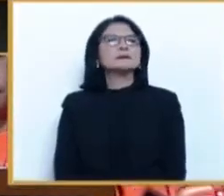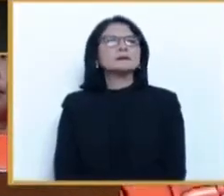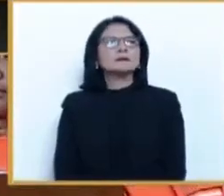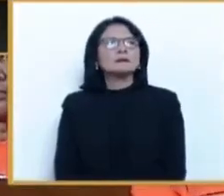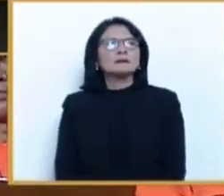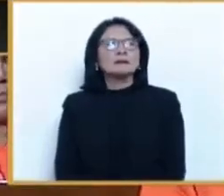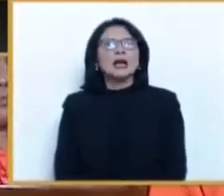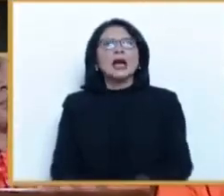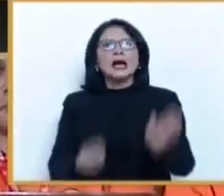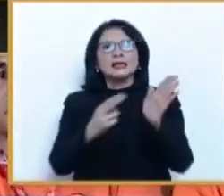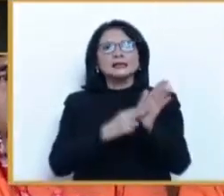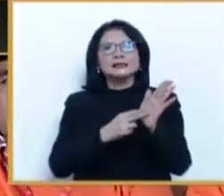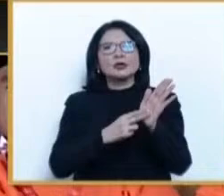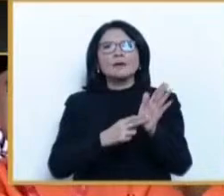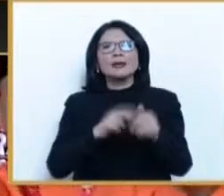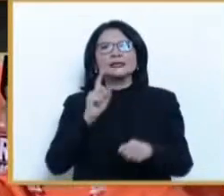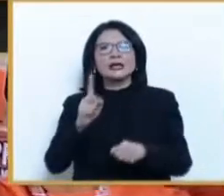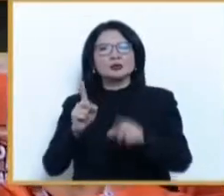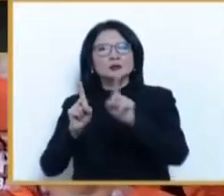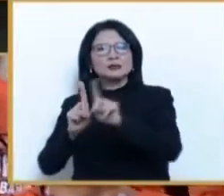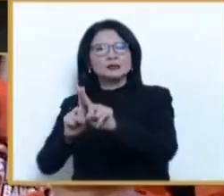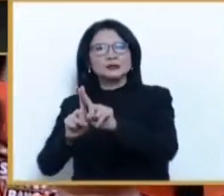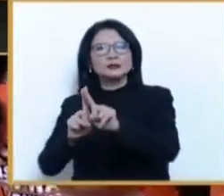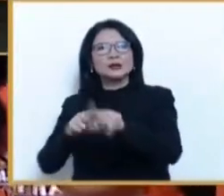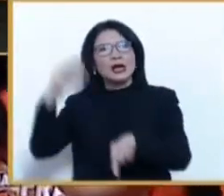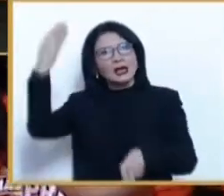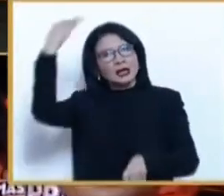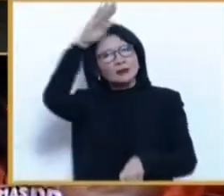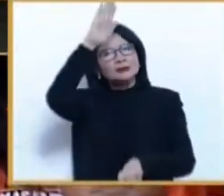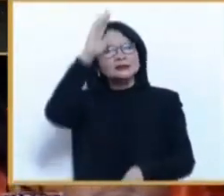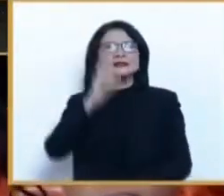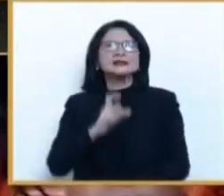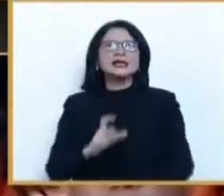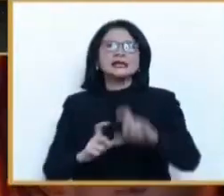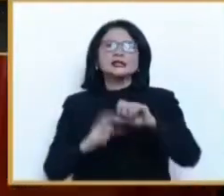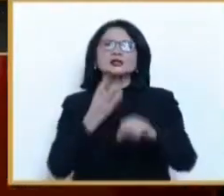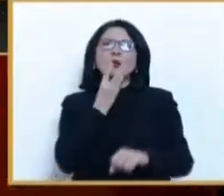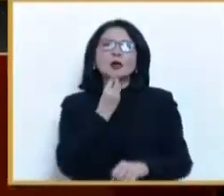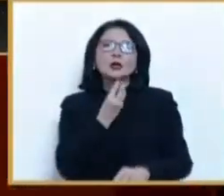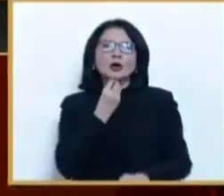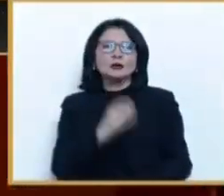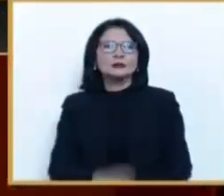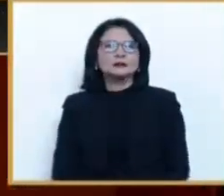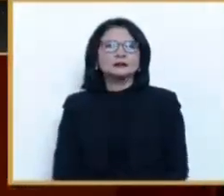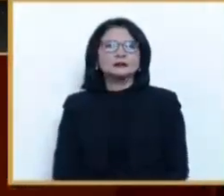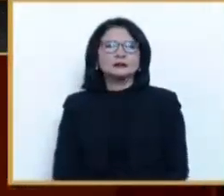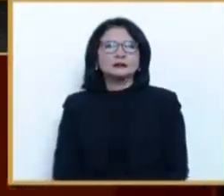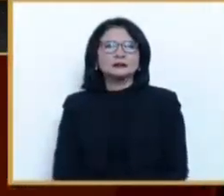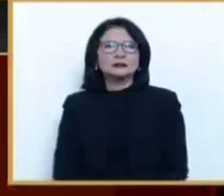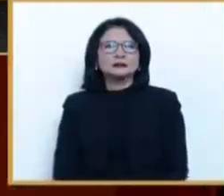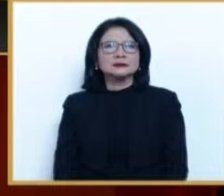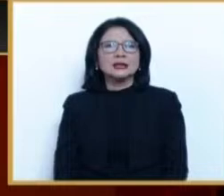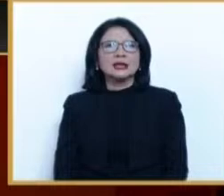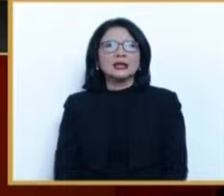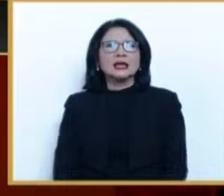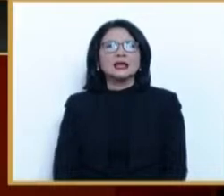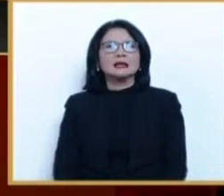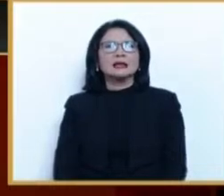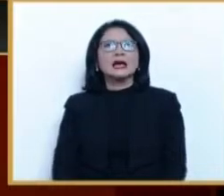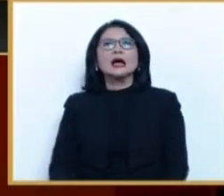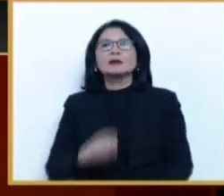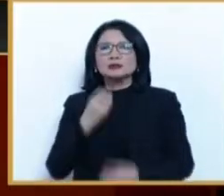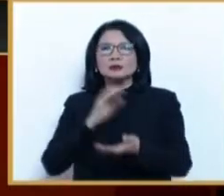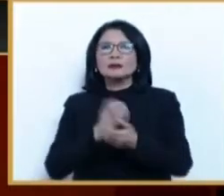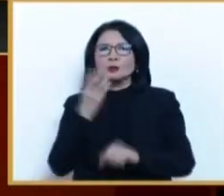nomor S yang saya hormati Kang Emil dan Pak susono pasangan nomor S sempat menyampaikan bahwa